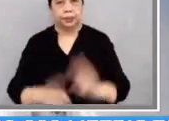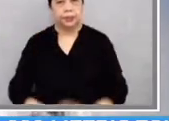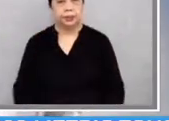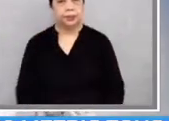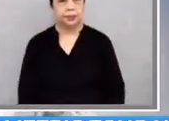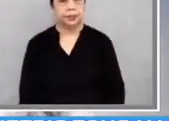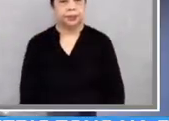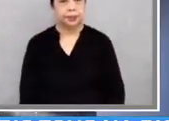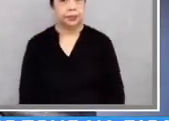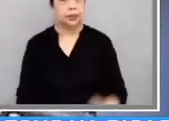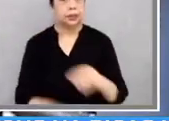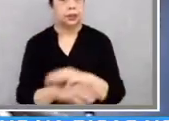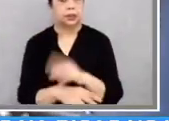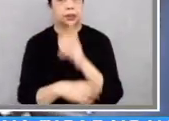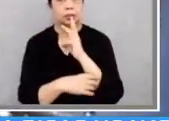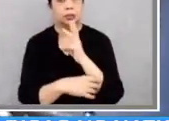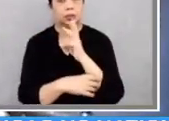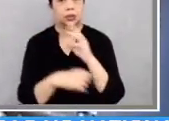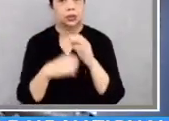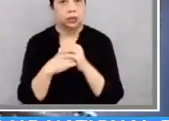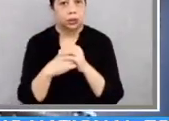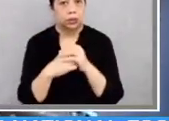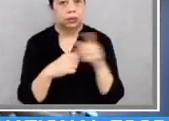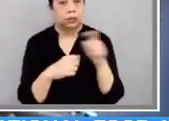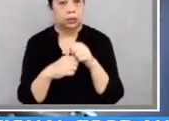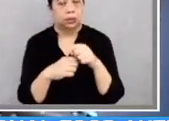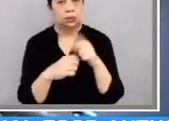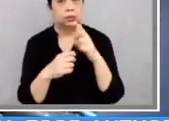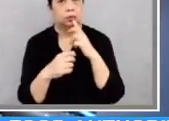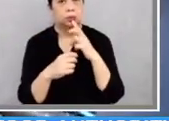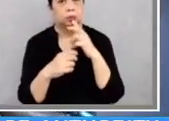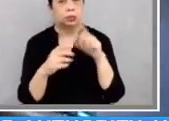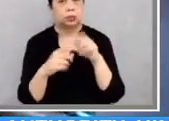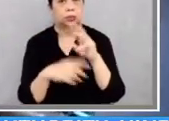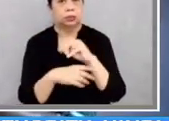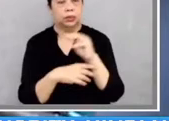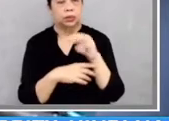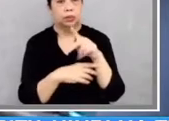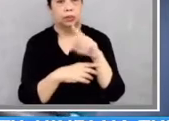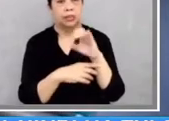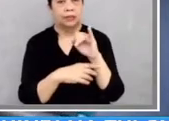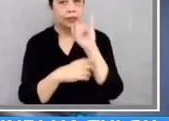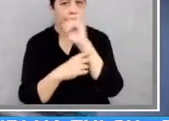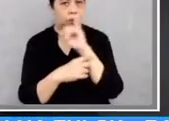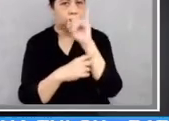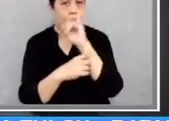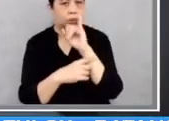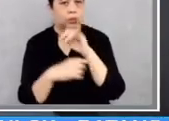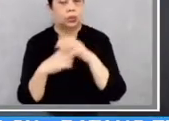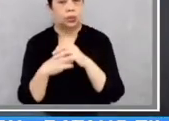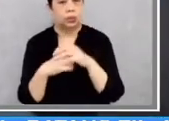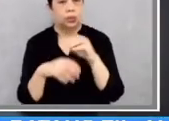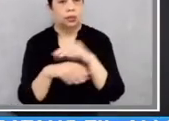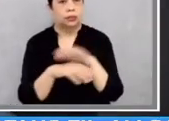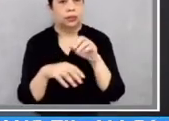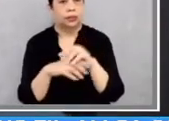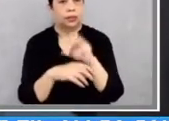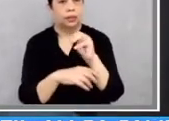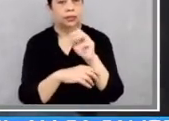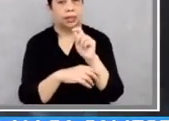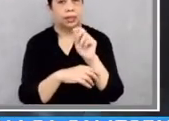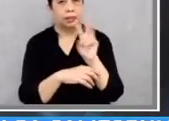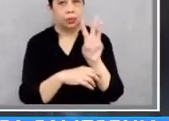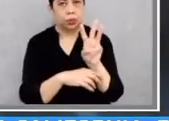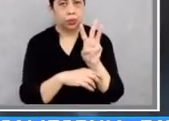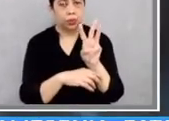Apektado ang supply ng tubig ng mga bulk water supplier ng Metro Pacific Iloilo Water. Sa advisory ng MPIW,